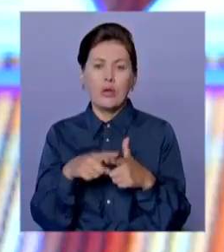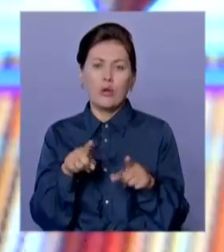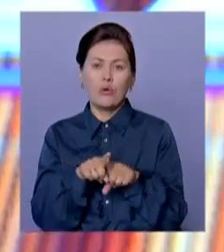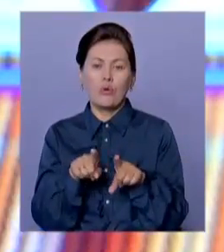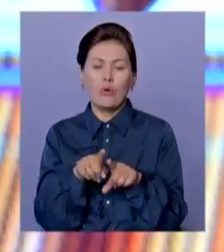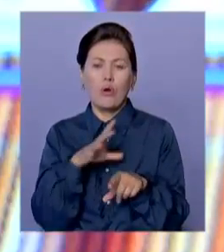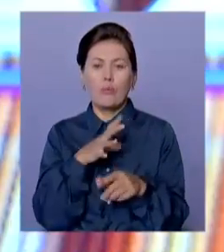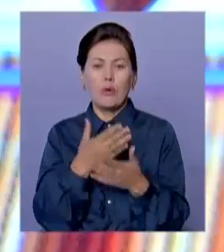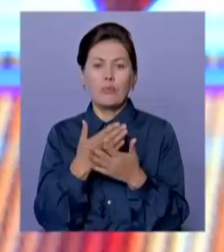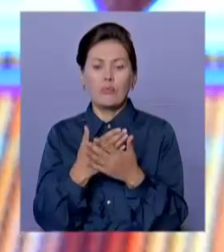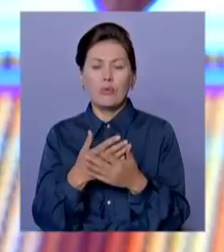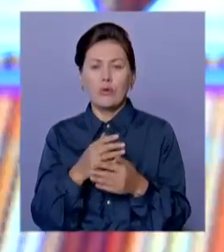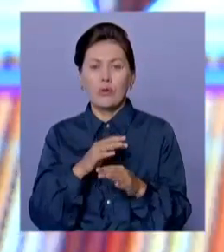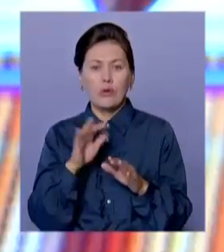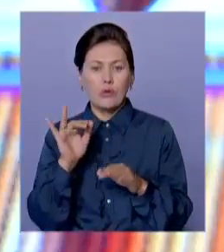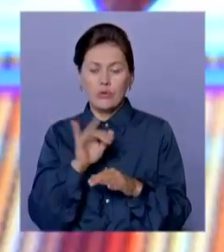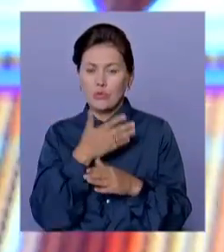кейінірек? Жоқ, әрине.